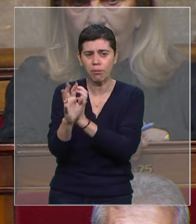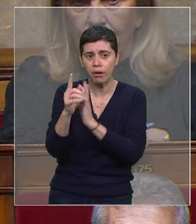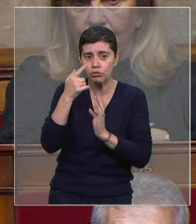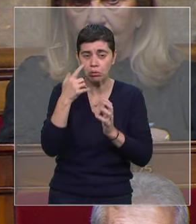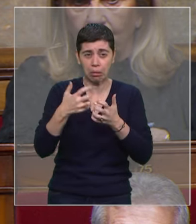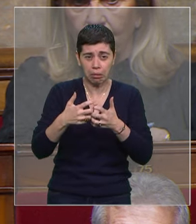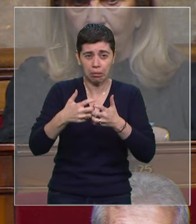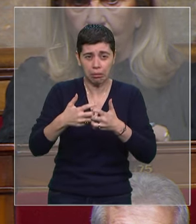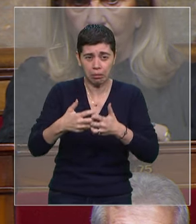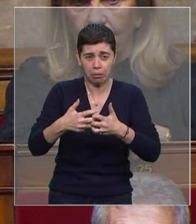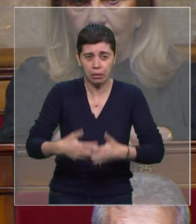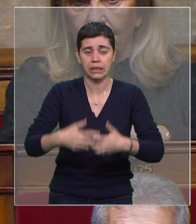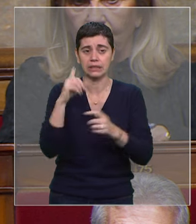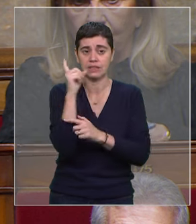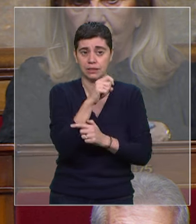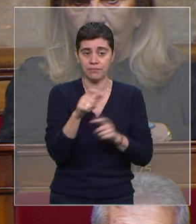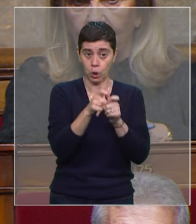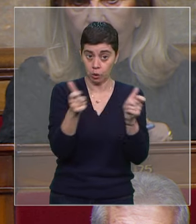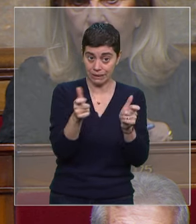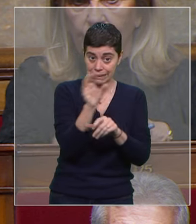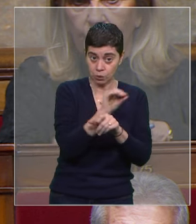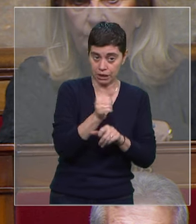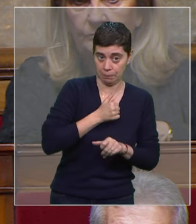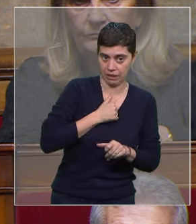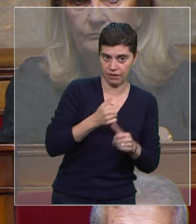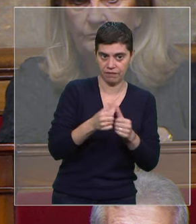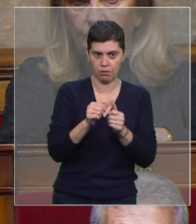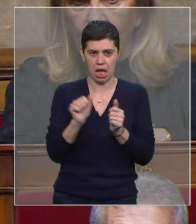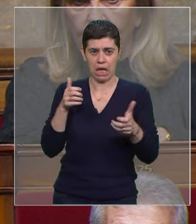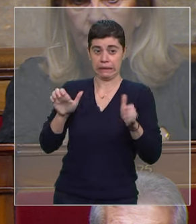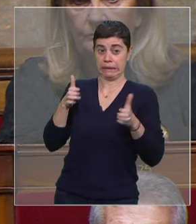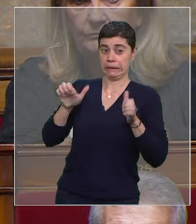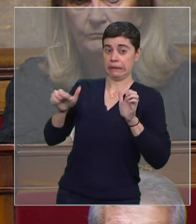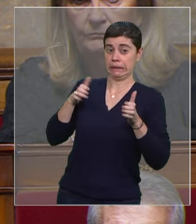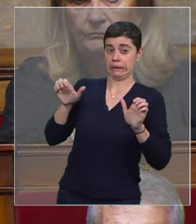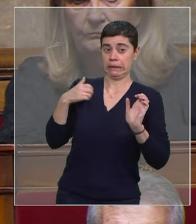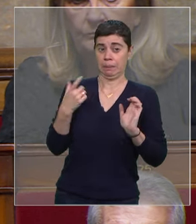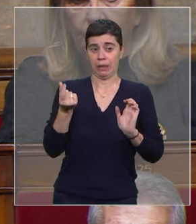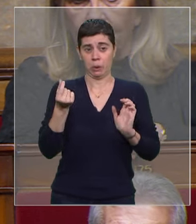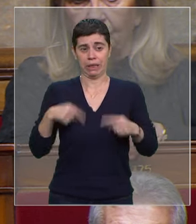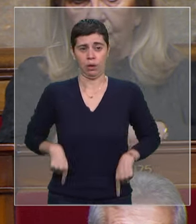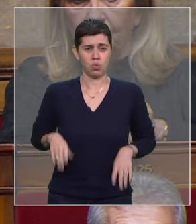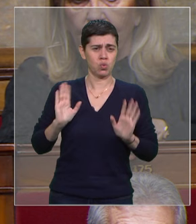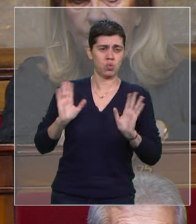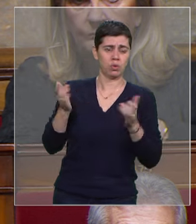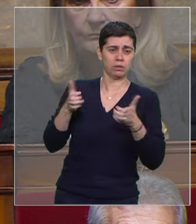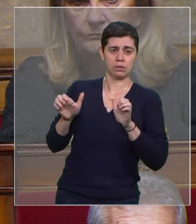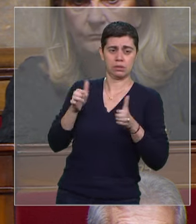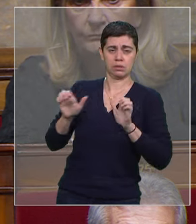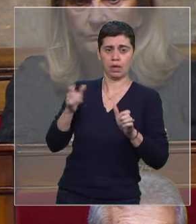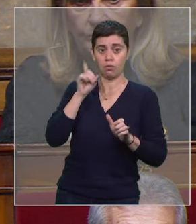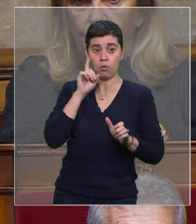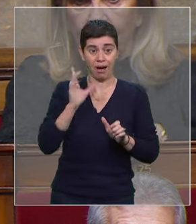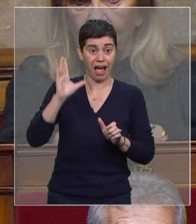enrayée. Les entreprises de sécurité privée rechignent à s'engager dans un nouveau partenariat avec l'État, n'ayant toujours pas été payées